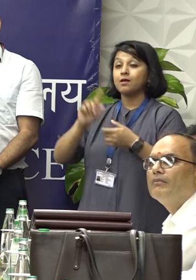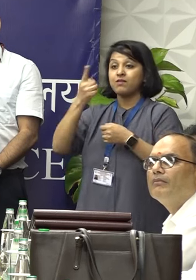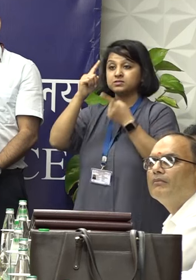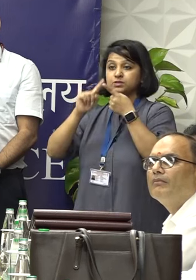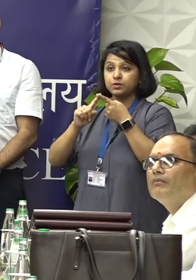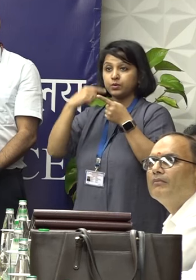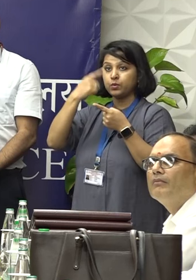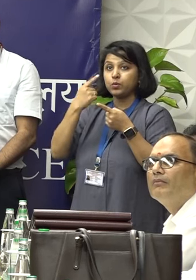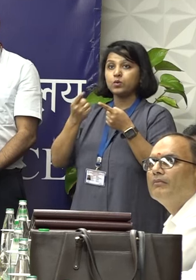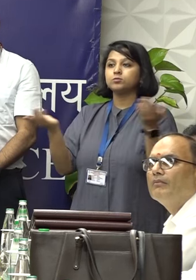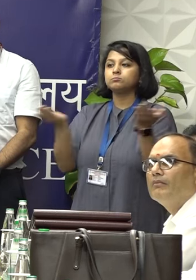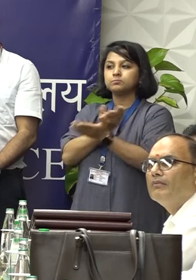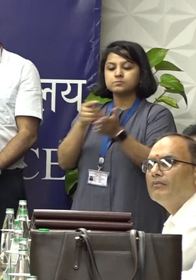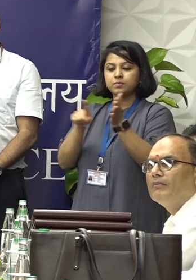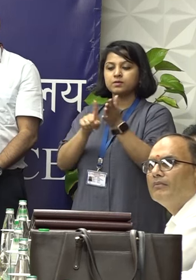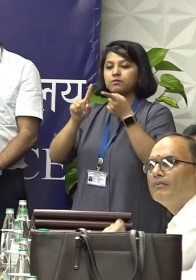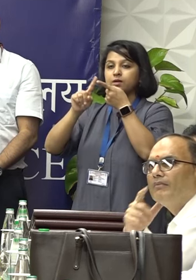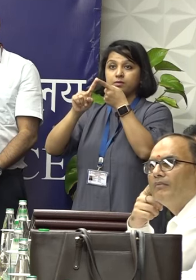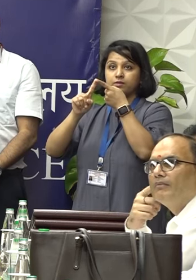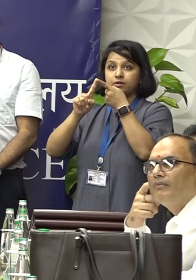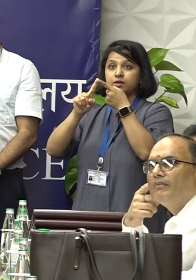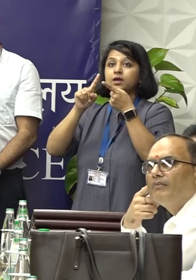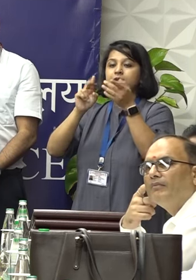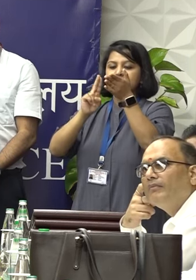सर्वप्रथम समझौता ज्ञापन हस्ताक्षर किया जाएगा